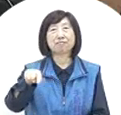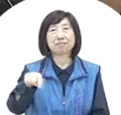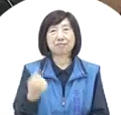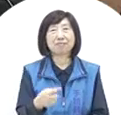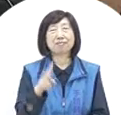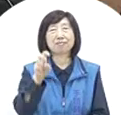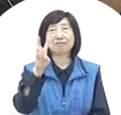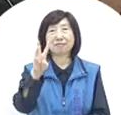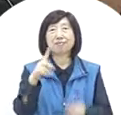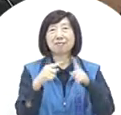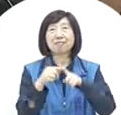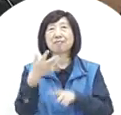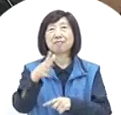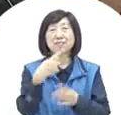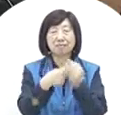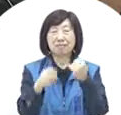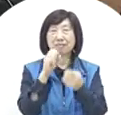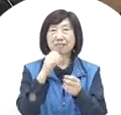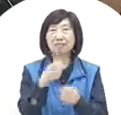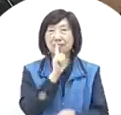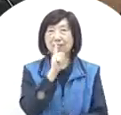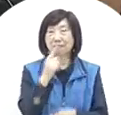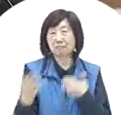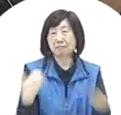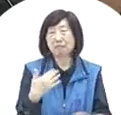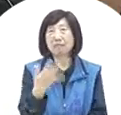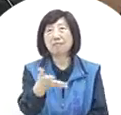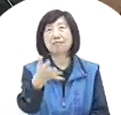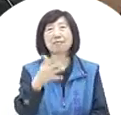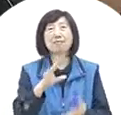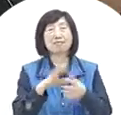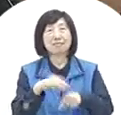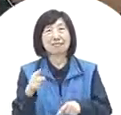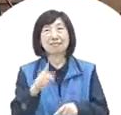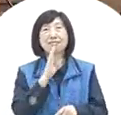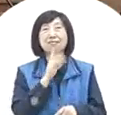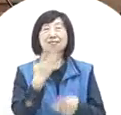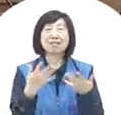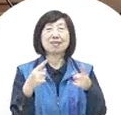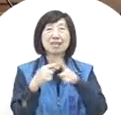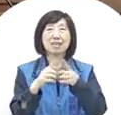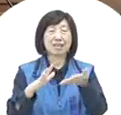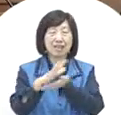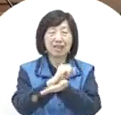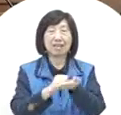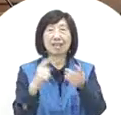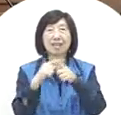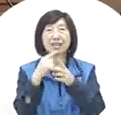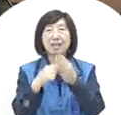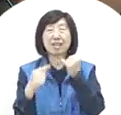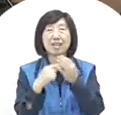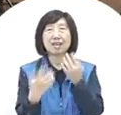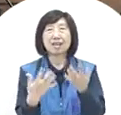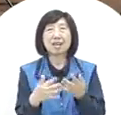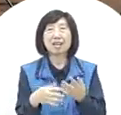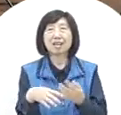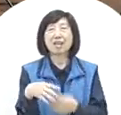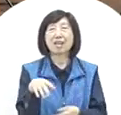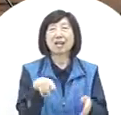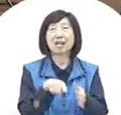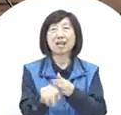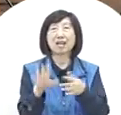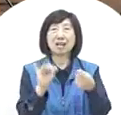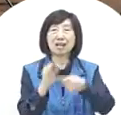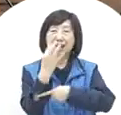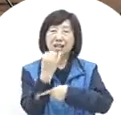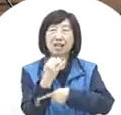22万1123人。为什么会把这个数字念得那么清楚？虽然它占总我们的人口数，你们一直跟我强调啊，我们的占比哦，